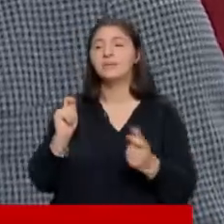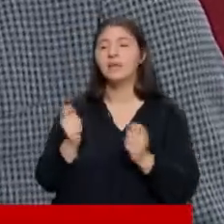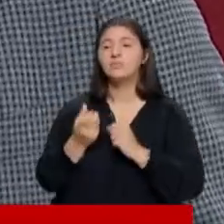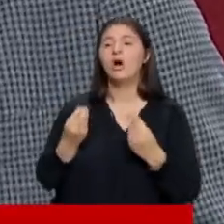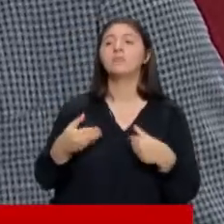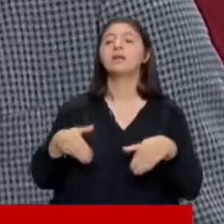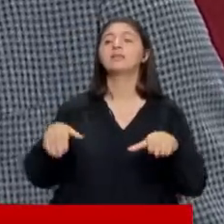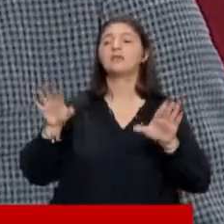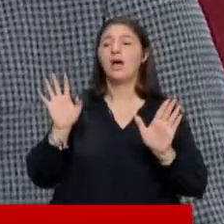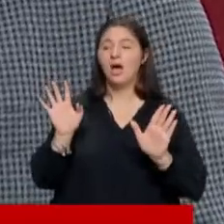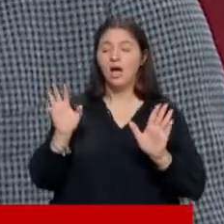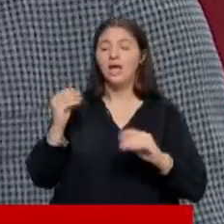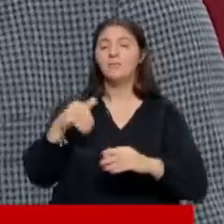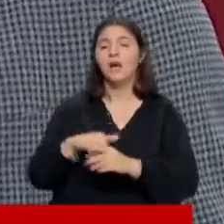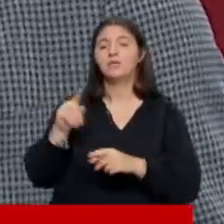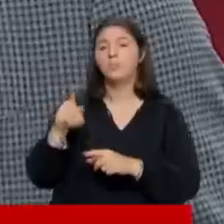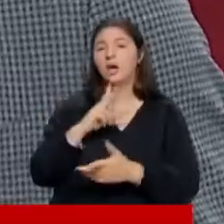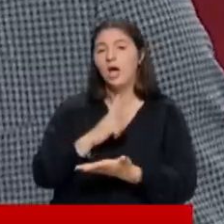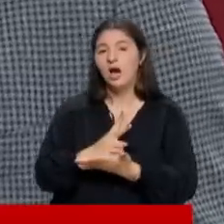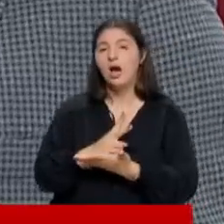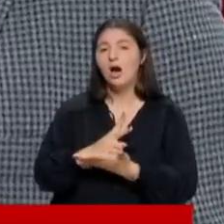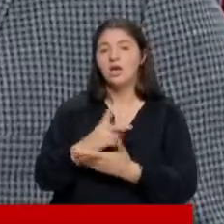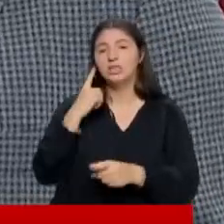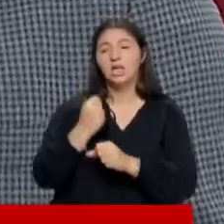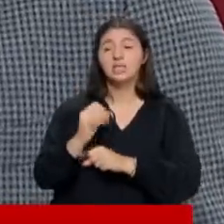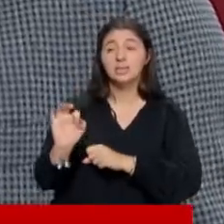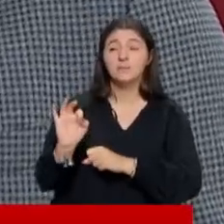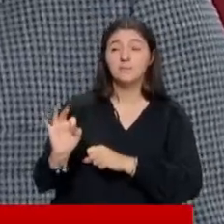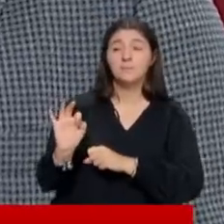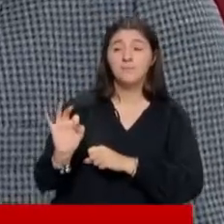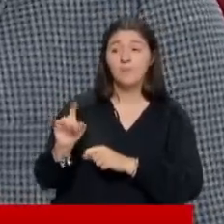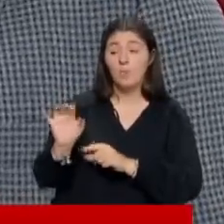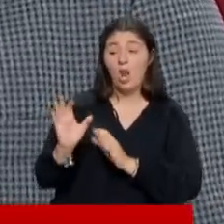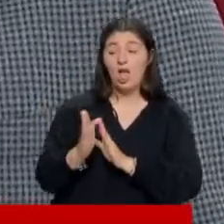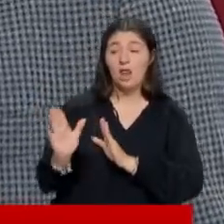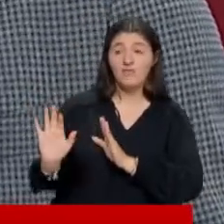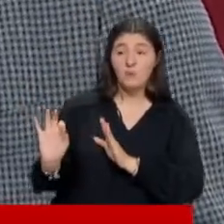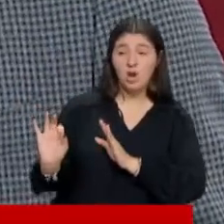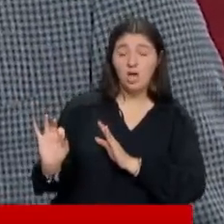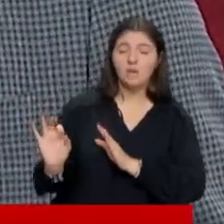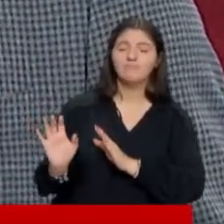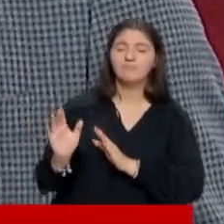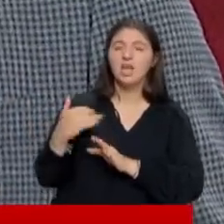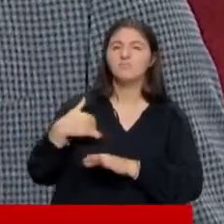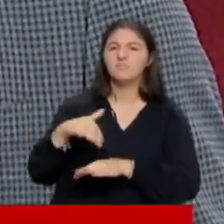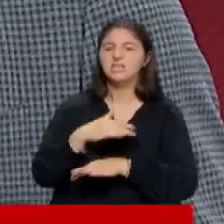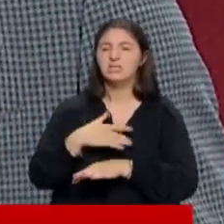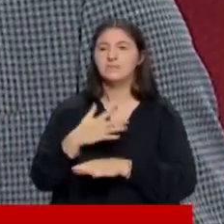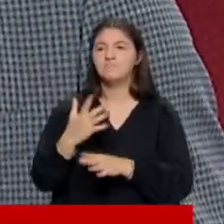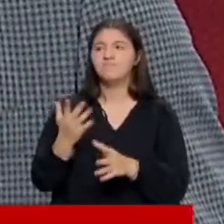değişim olmazsa eğer iyi partide bu kararında ısrar ederse ve böyle devam ederse Biz